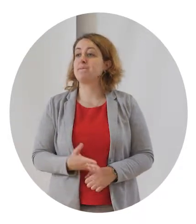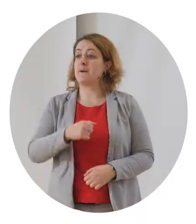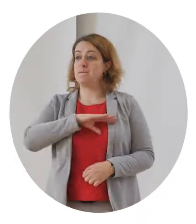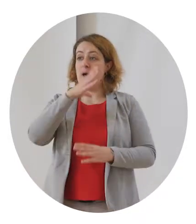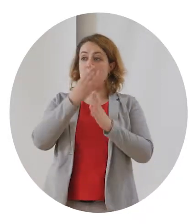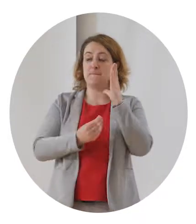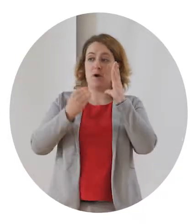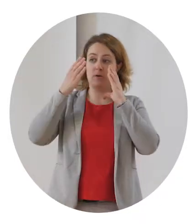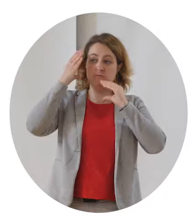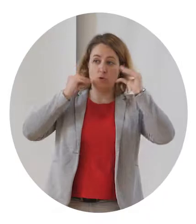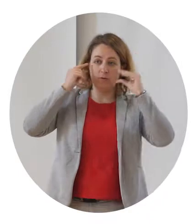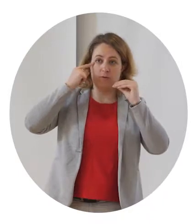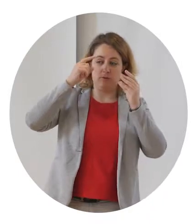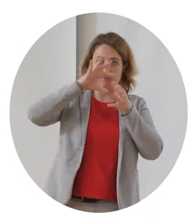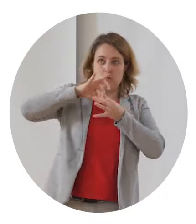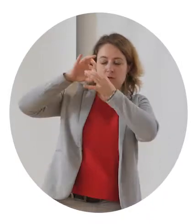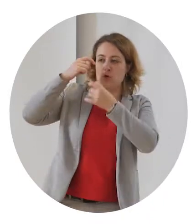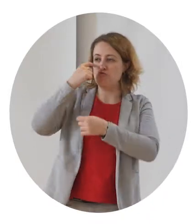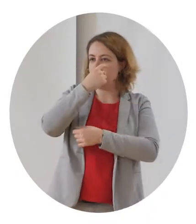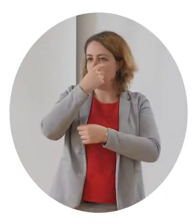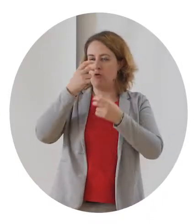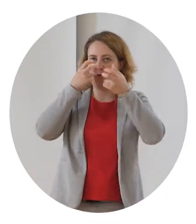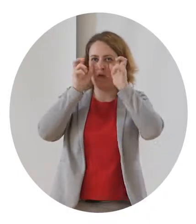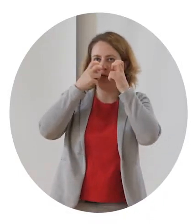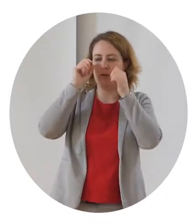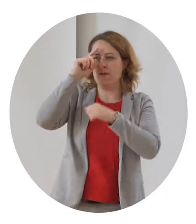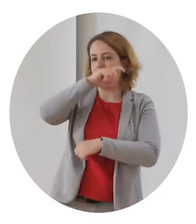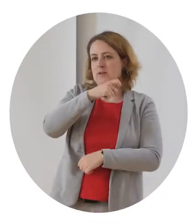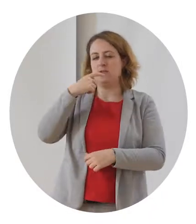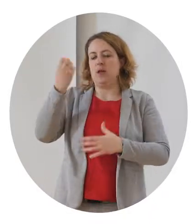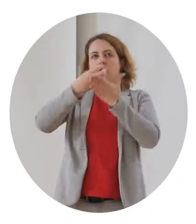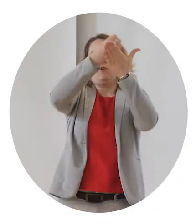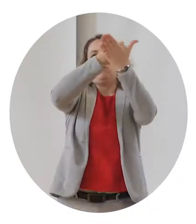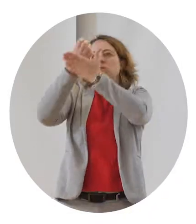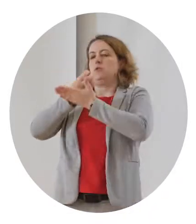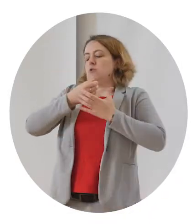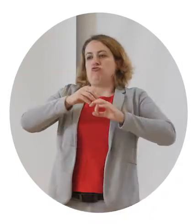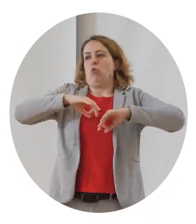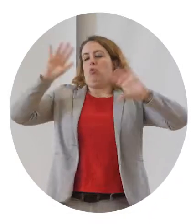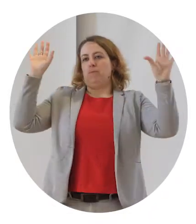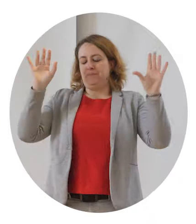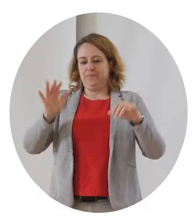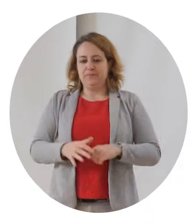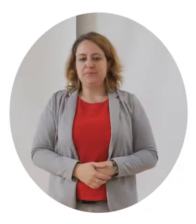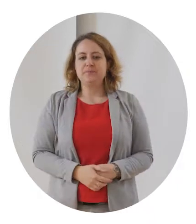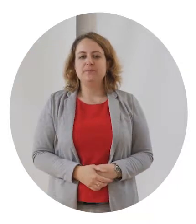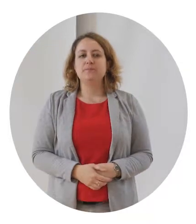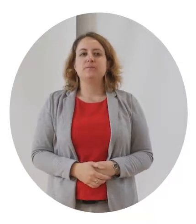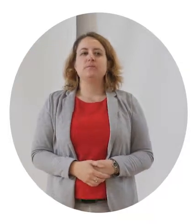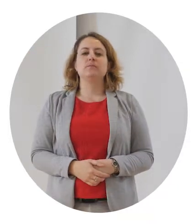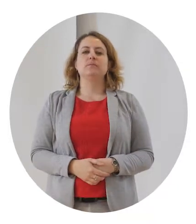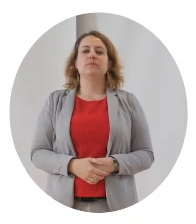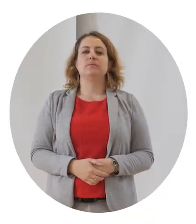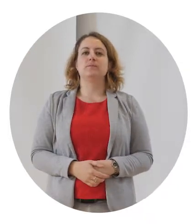voilà. Sans le réflexe vestibulo-oculaire, le flux visuel noie l'enfant dans un trop-plein d'informations. Ça veut dire en fin de compte